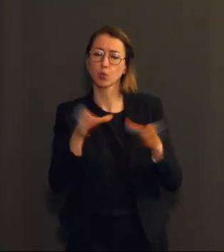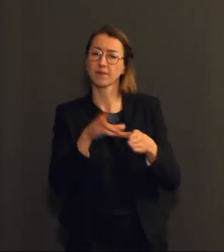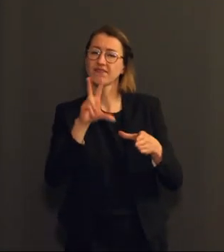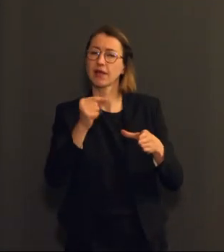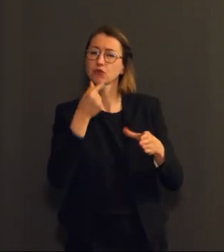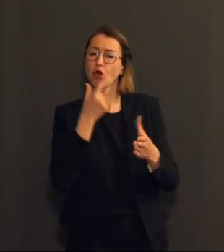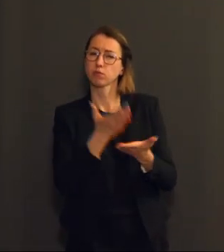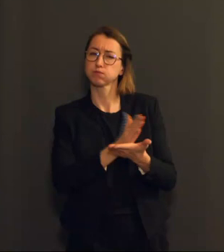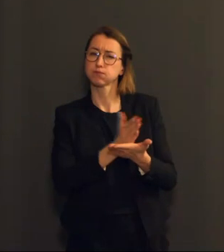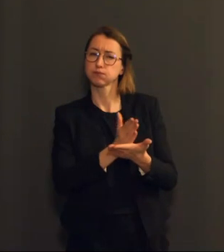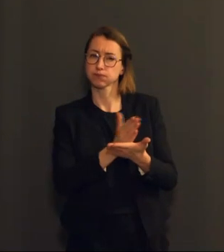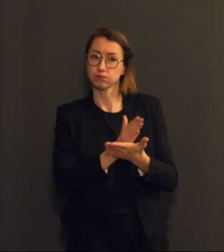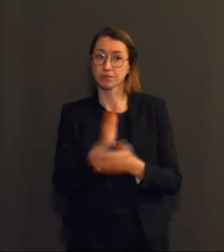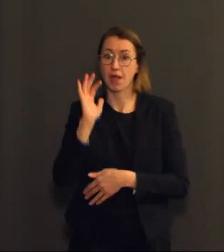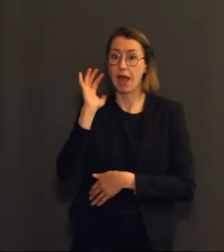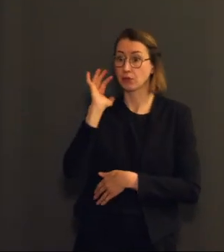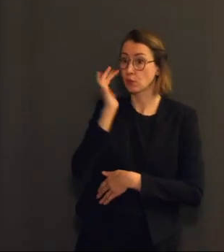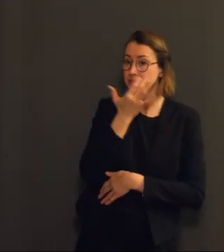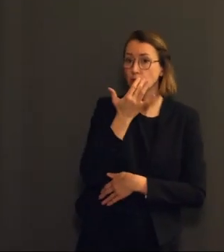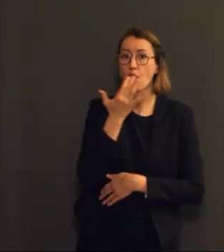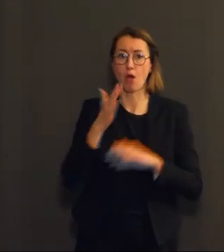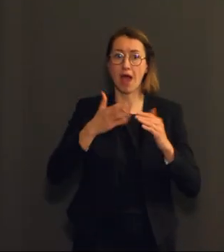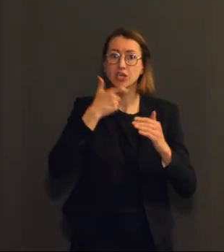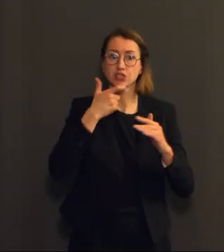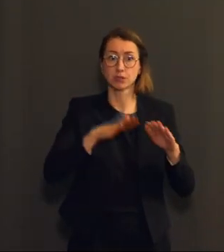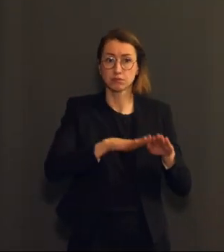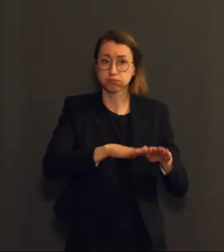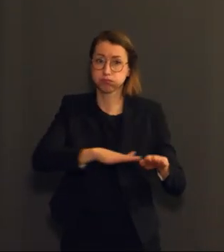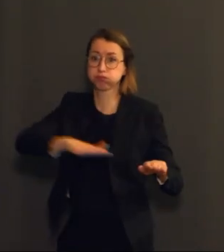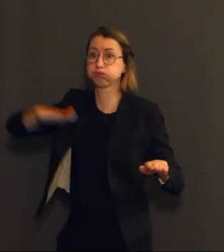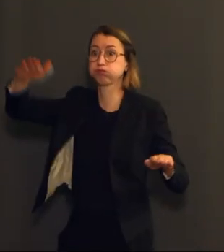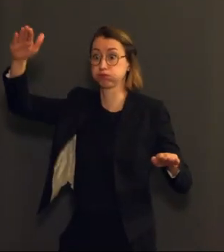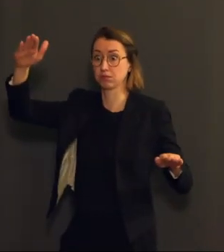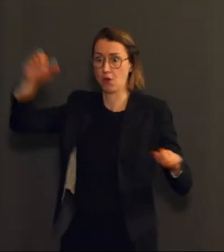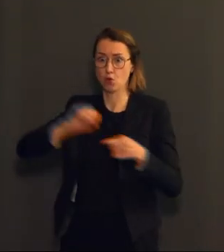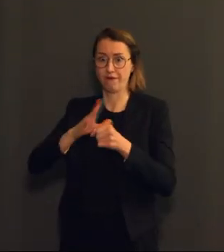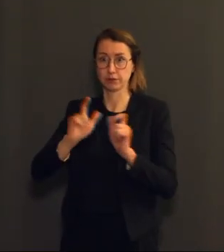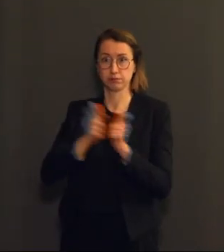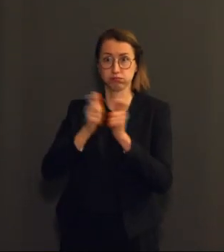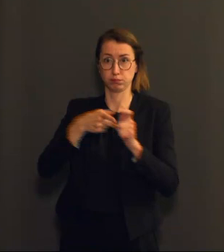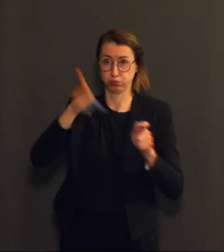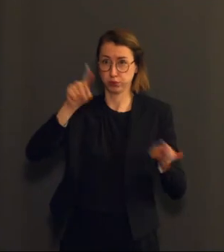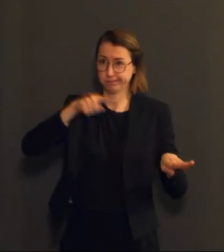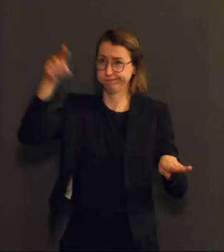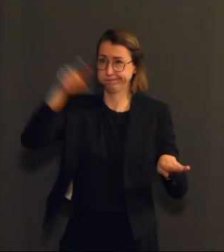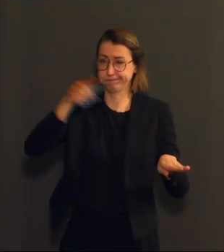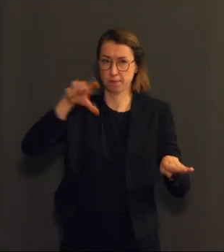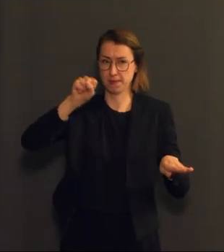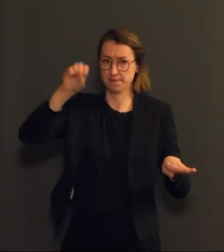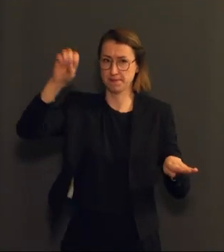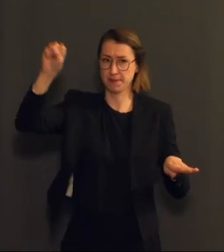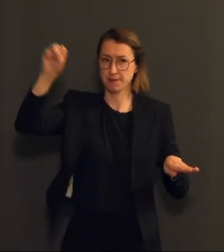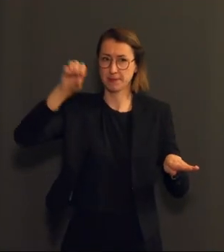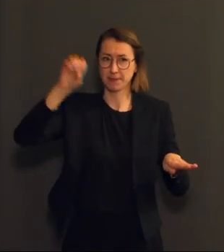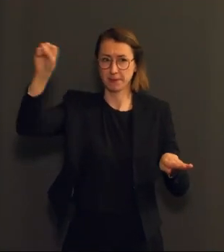contaminations augmente année après année avec l'âge. Donc entre 10 ans et 19 ans, on a vraiment une sorte d'escalier continu